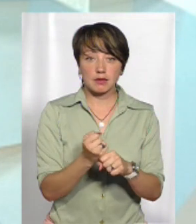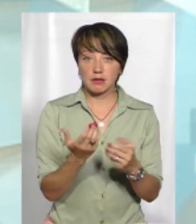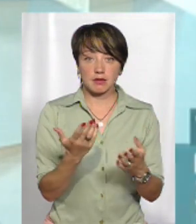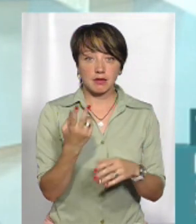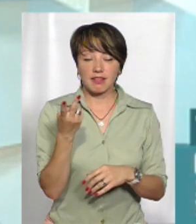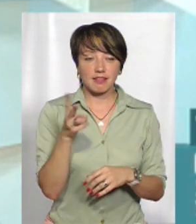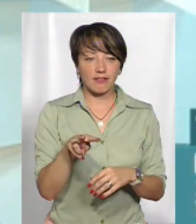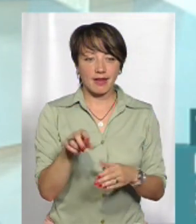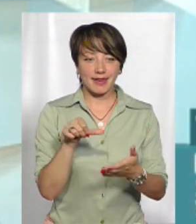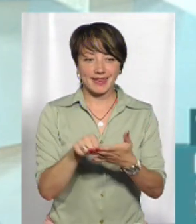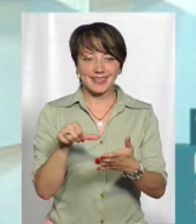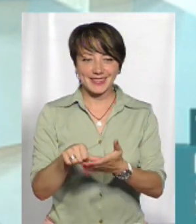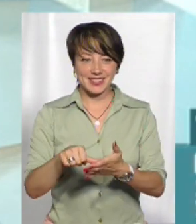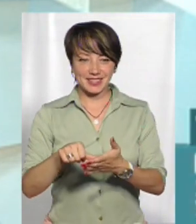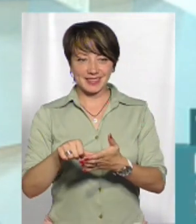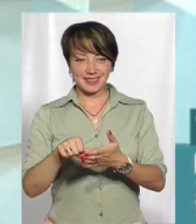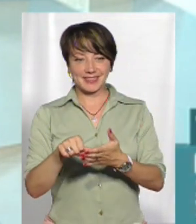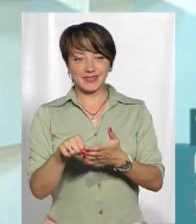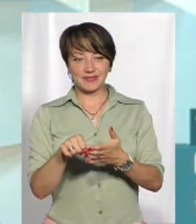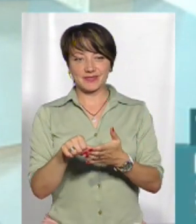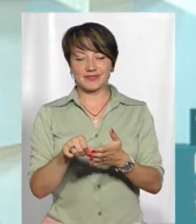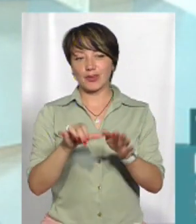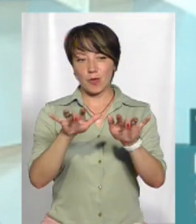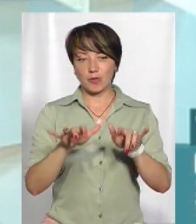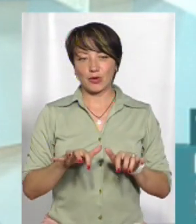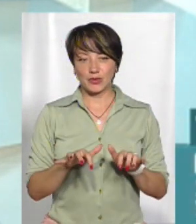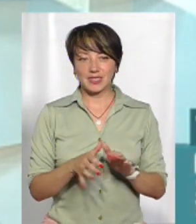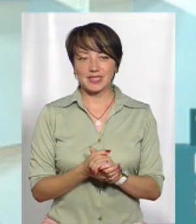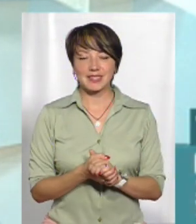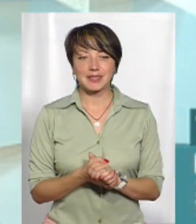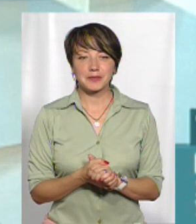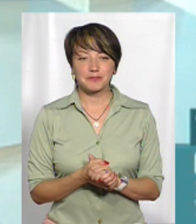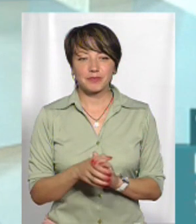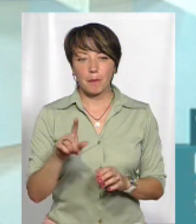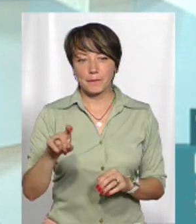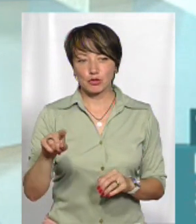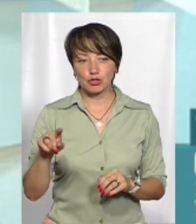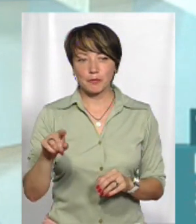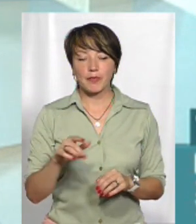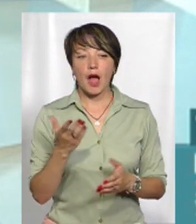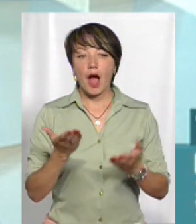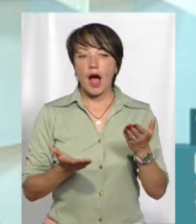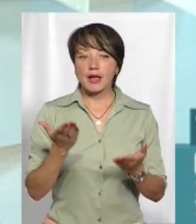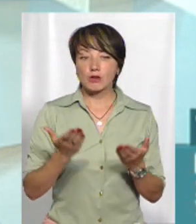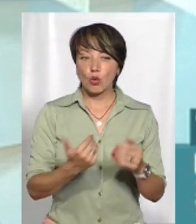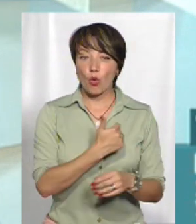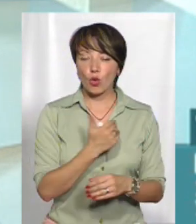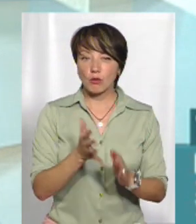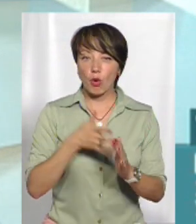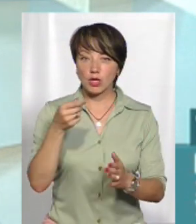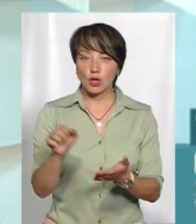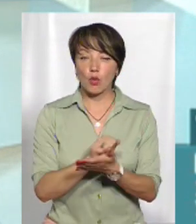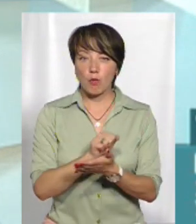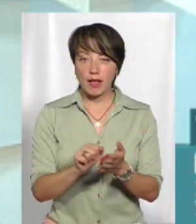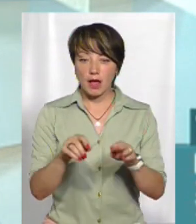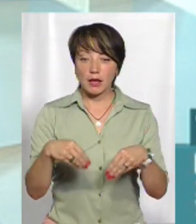буквально в нажаття двох кнопок на мишці. Швидко, так. А якщо вона хоче подати